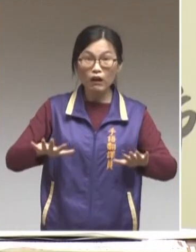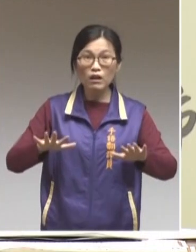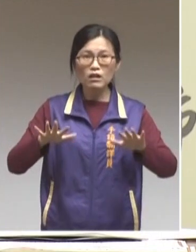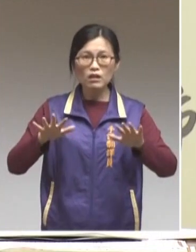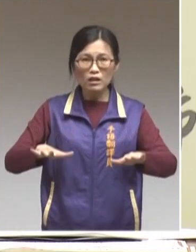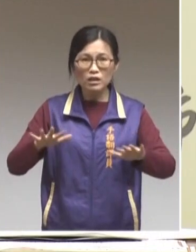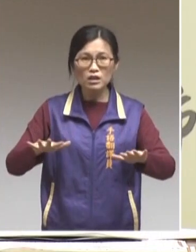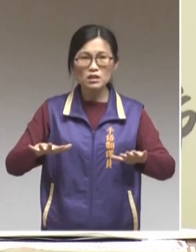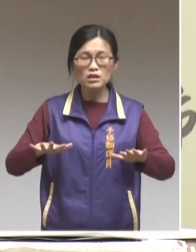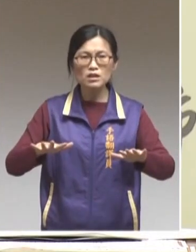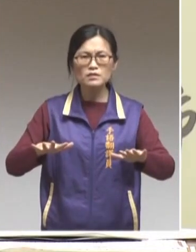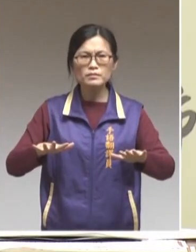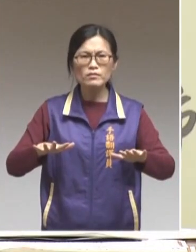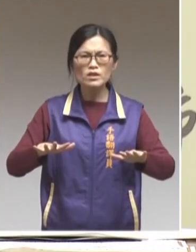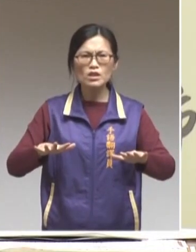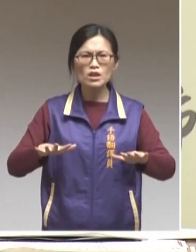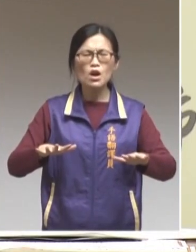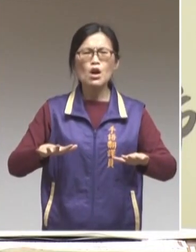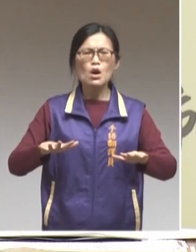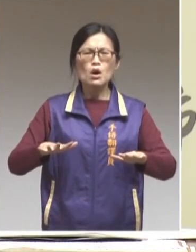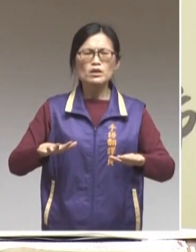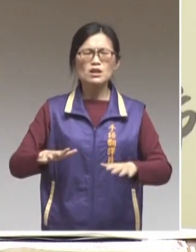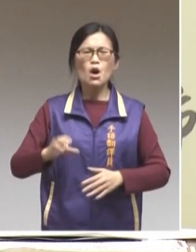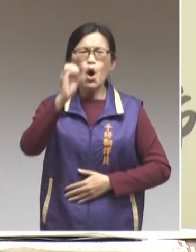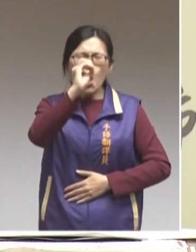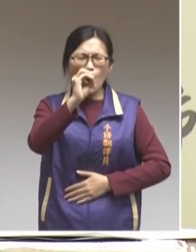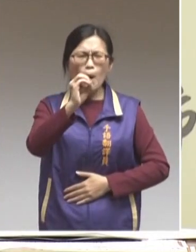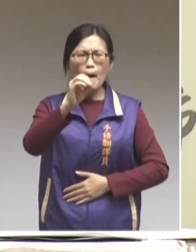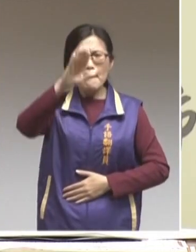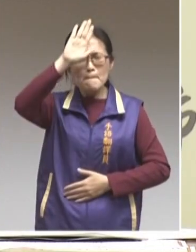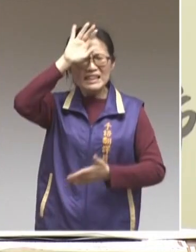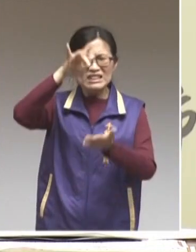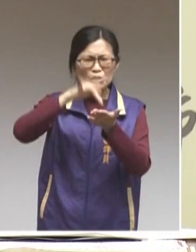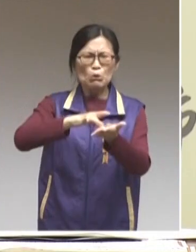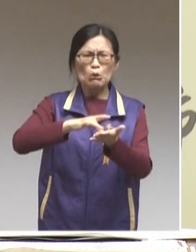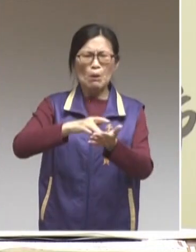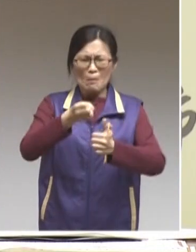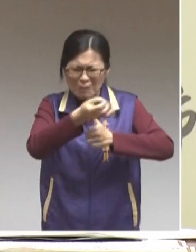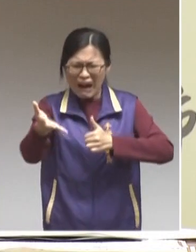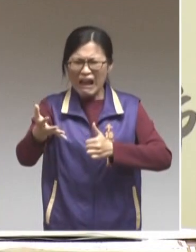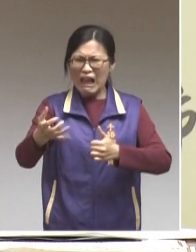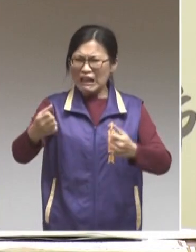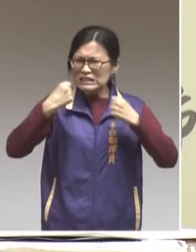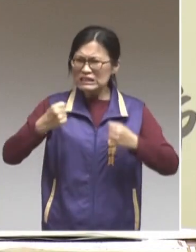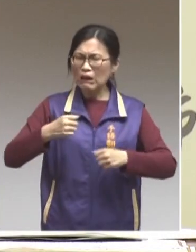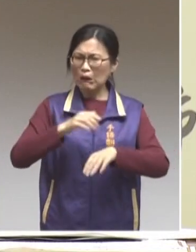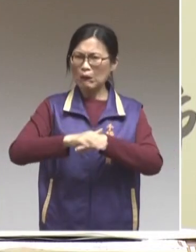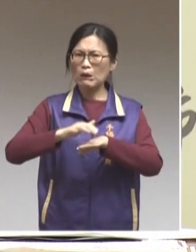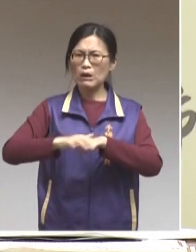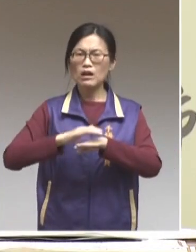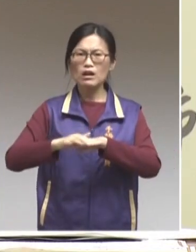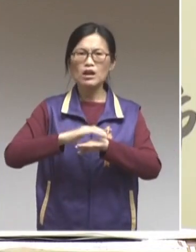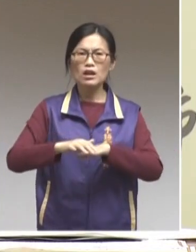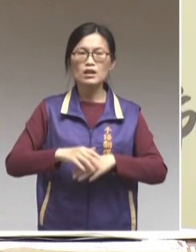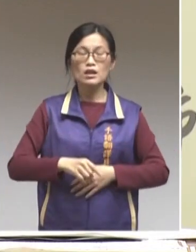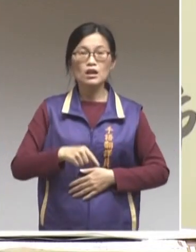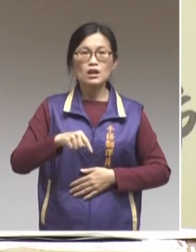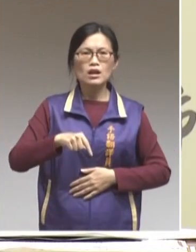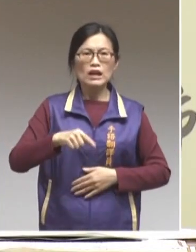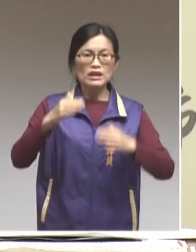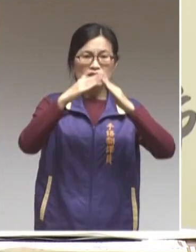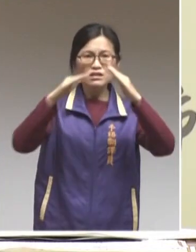个Omicron的病毒株它的感染力非常强啊、哦，所以其实在